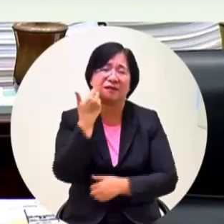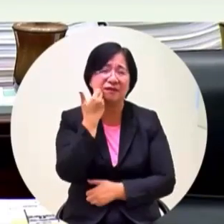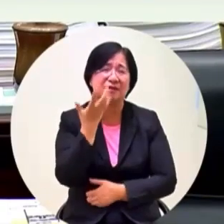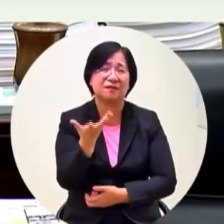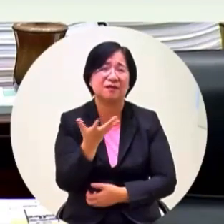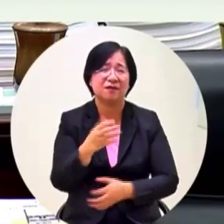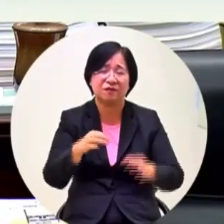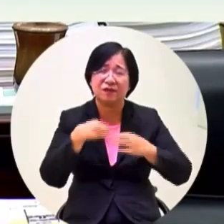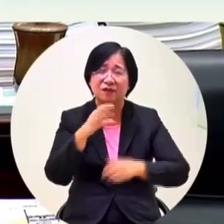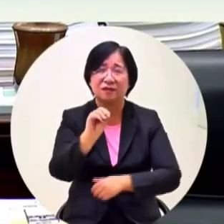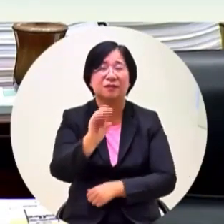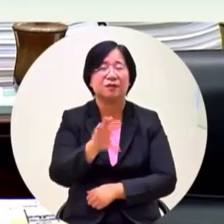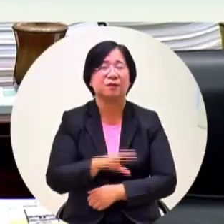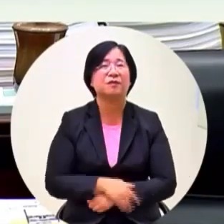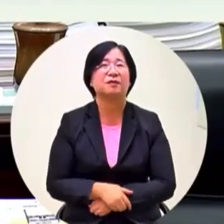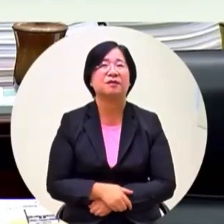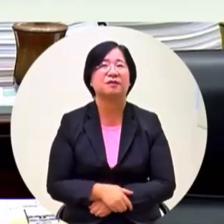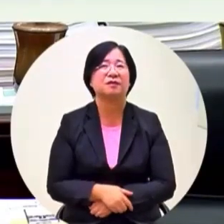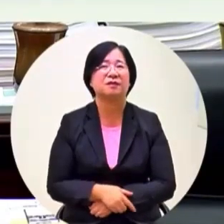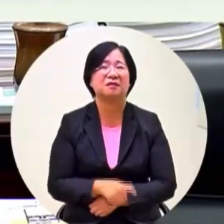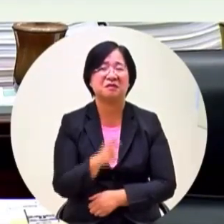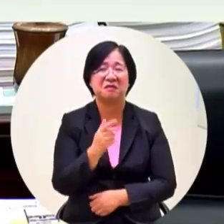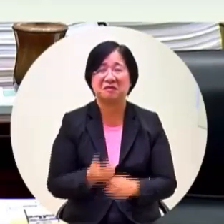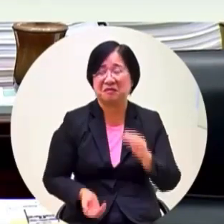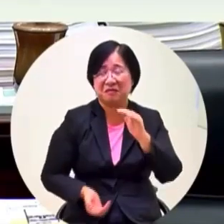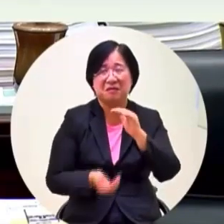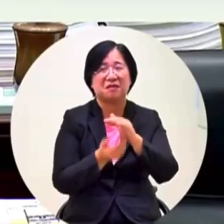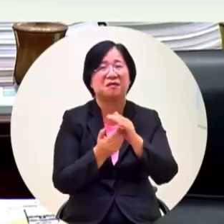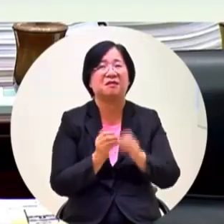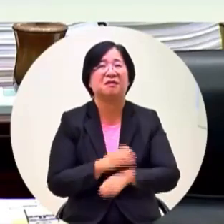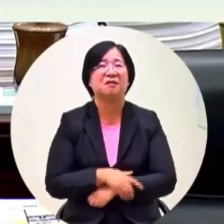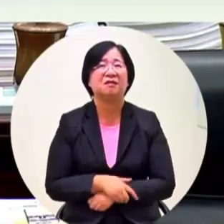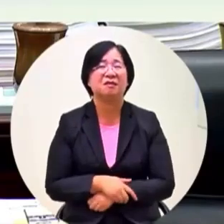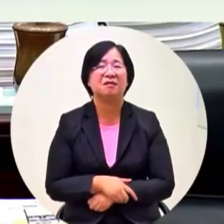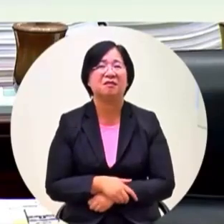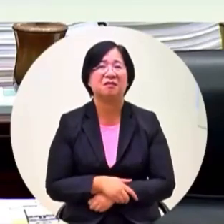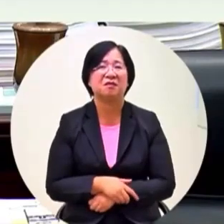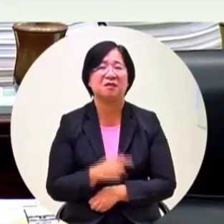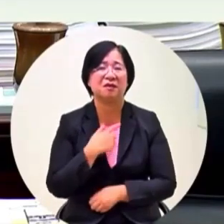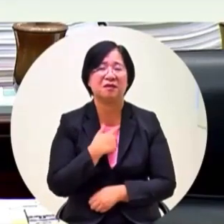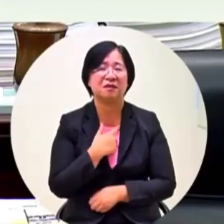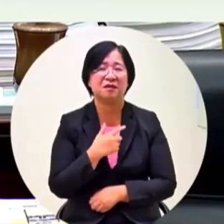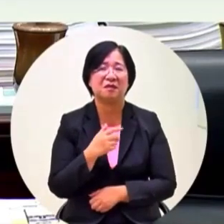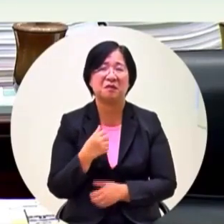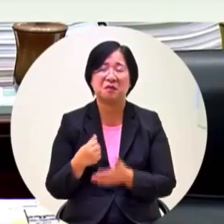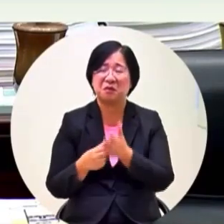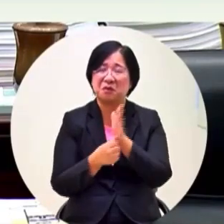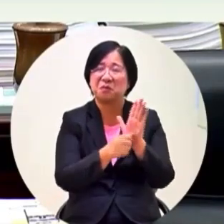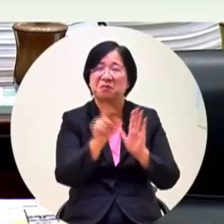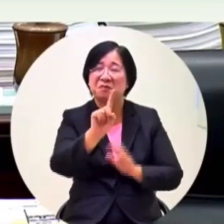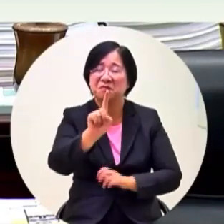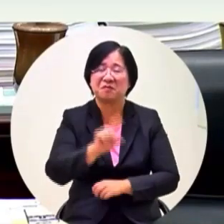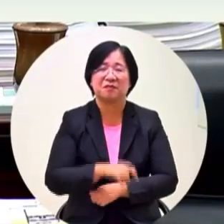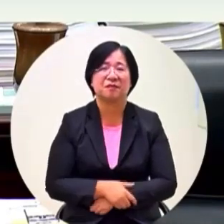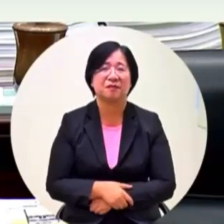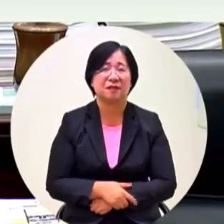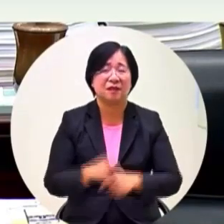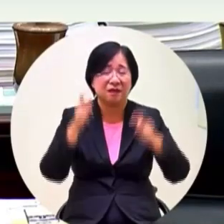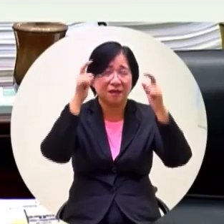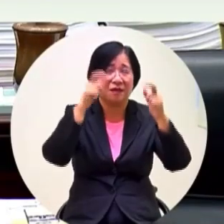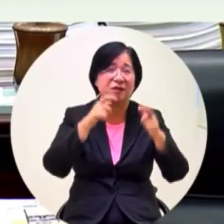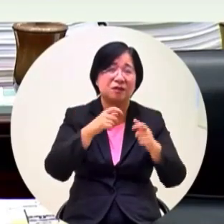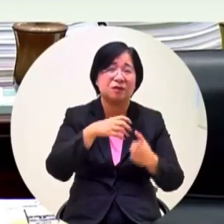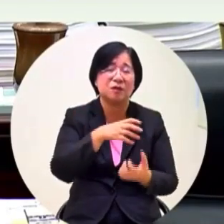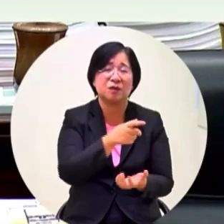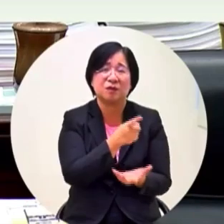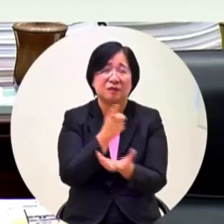你看，光是你在最巅峰的时间呐、啊，你在最红的时候啊，我们的高雄灯会，你